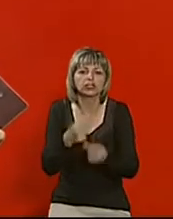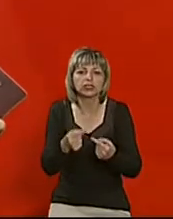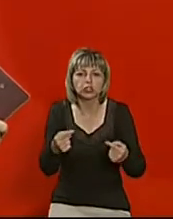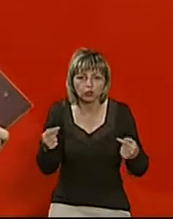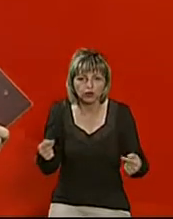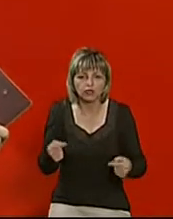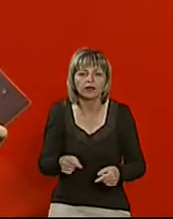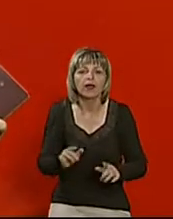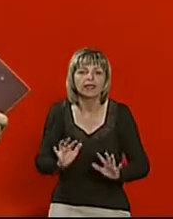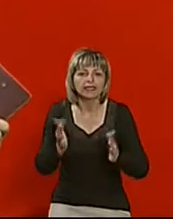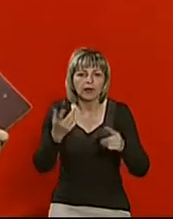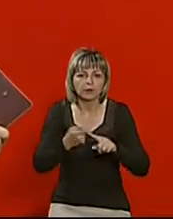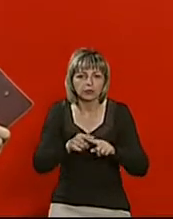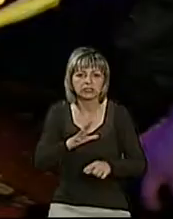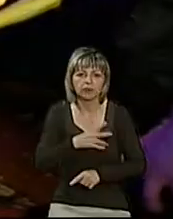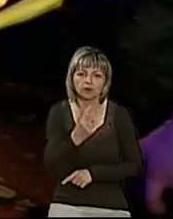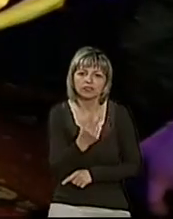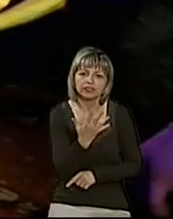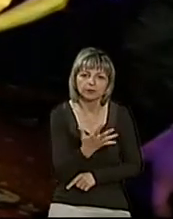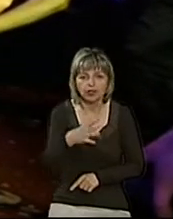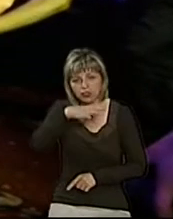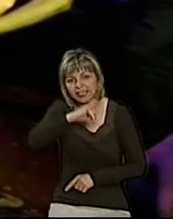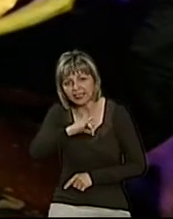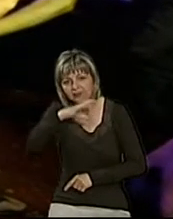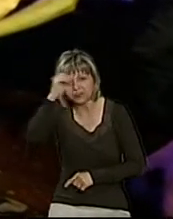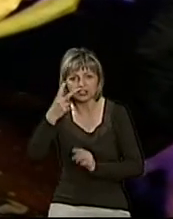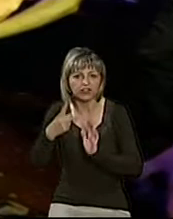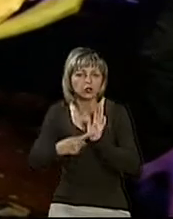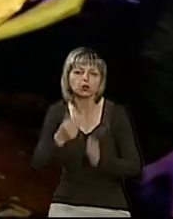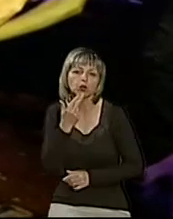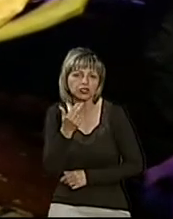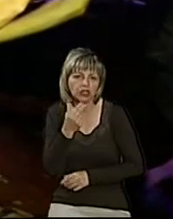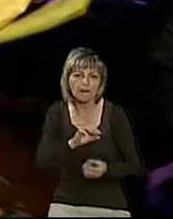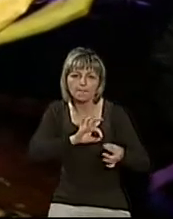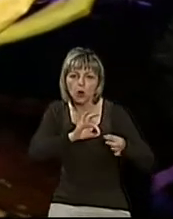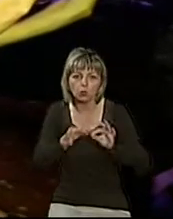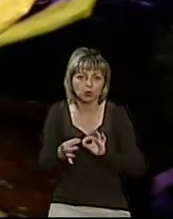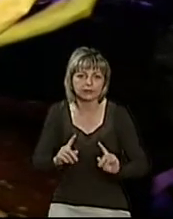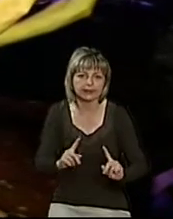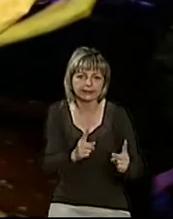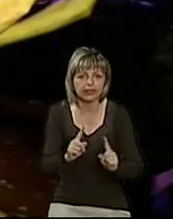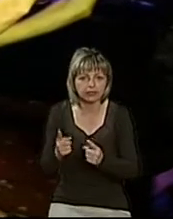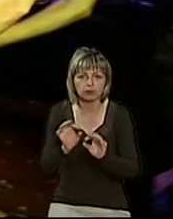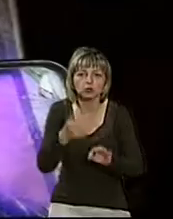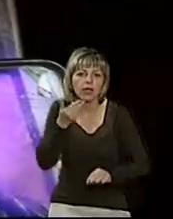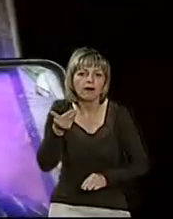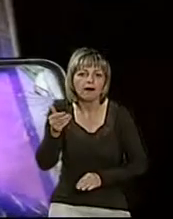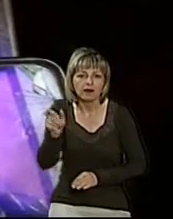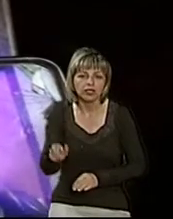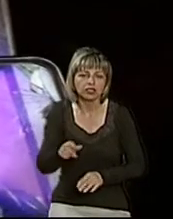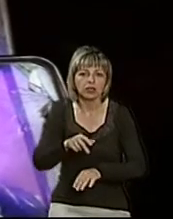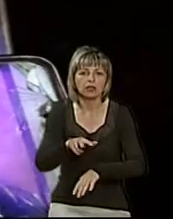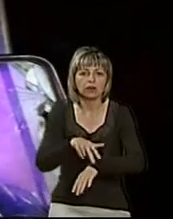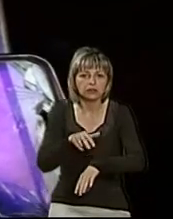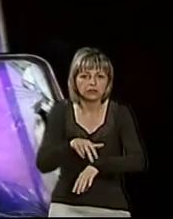речовини. Трапилося це 25 та у ніч на 26 червня. Подробиці затримань розповіла речниця патрульної